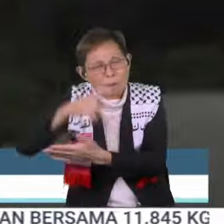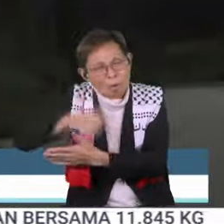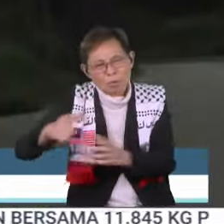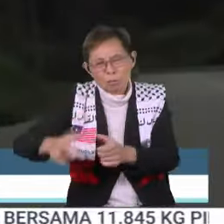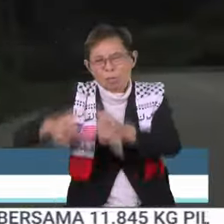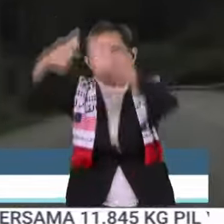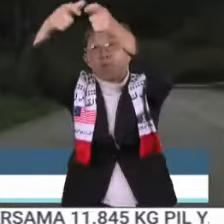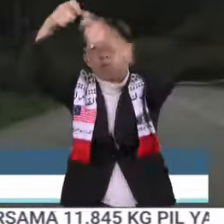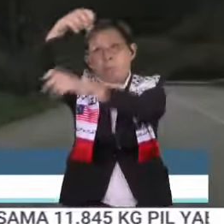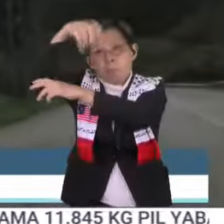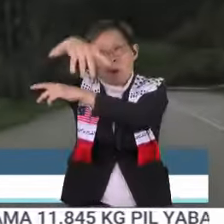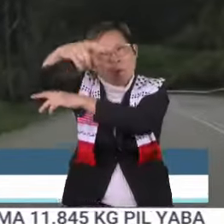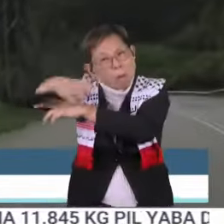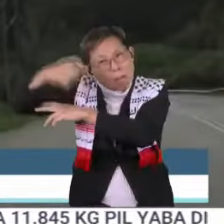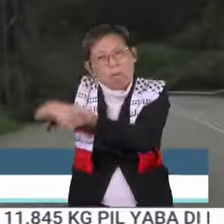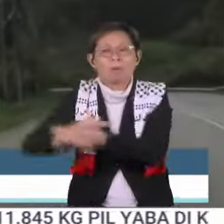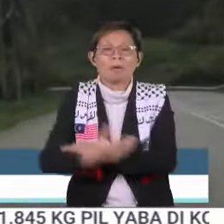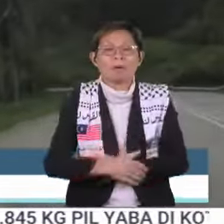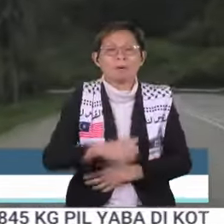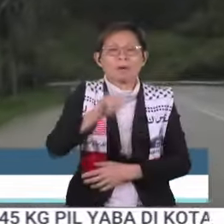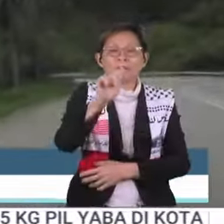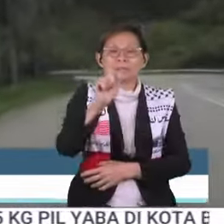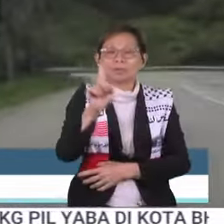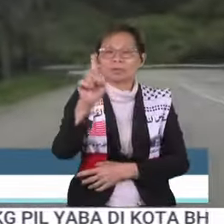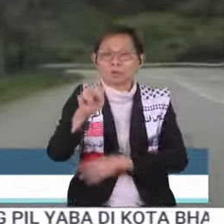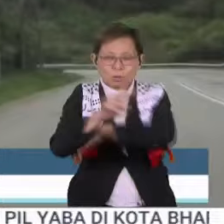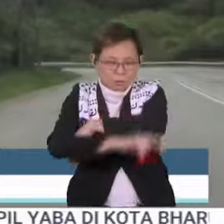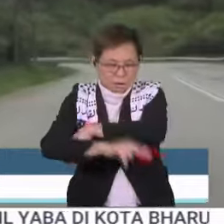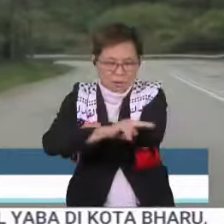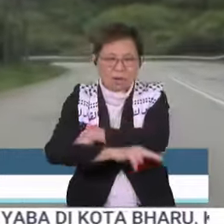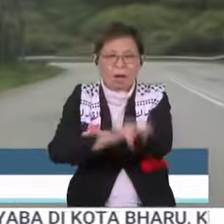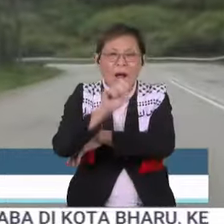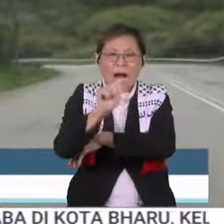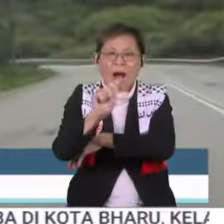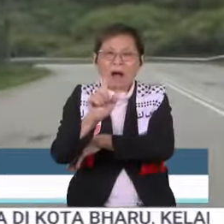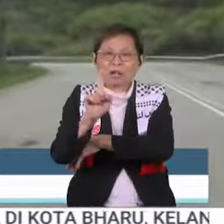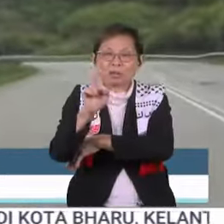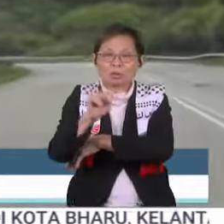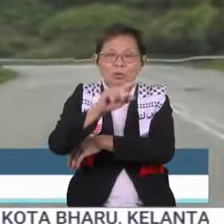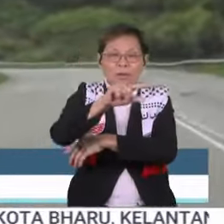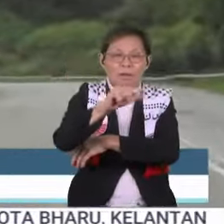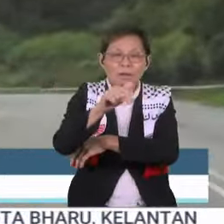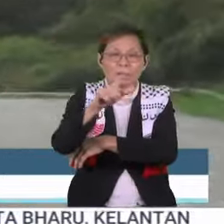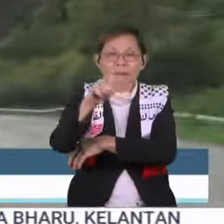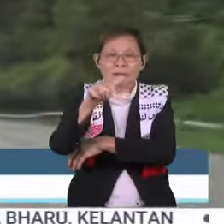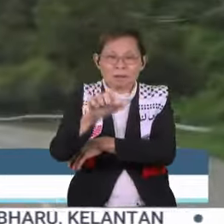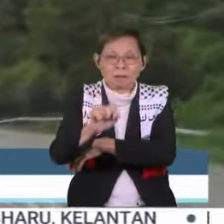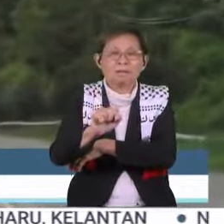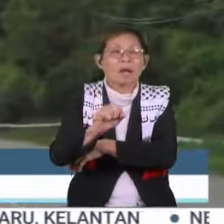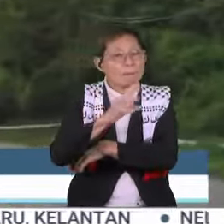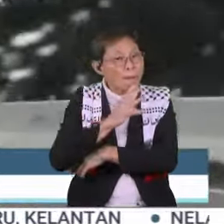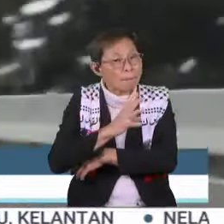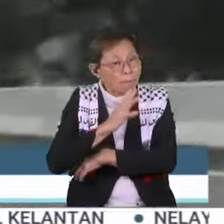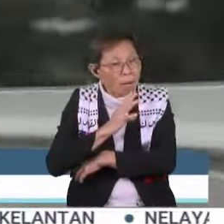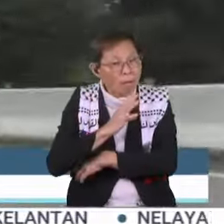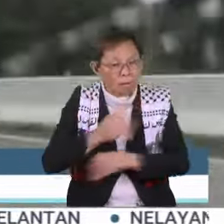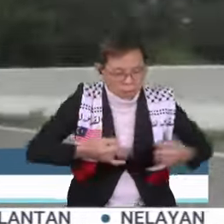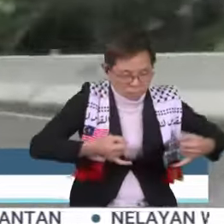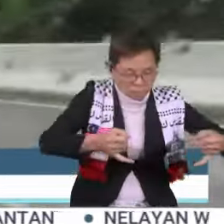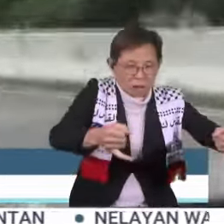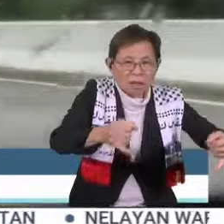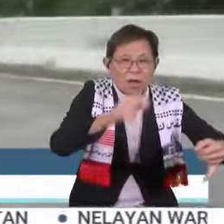tu. Sementara itu, Ahli Dewan Undangan Negeri Adun Kalas Muhammad Syabudin Hashim menyatakan keadaan Jalan